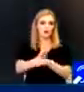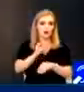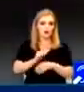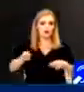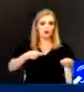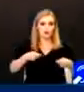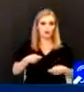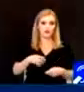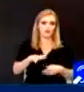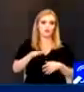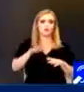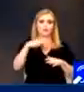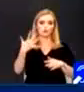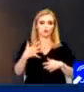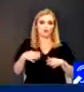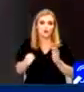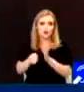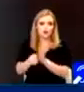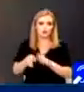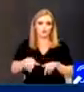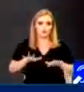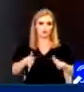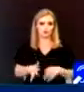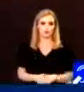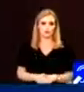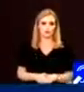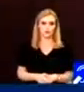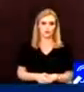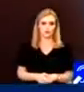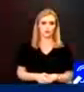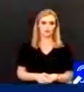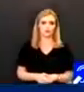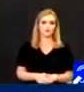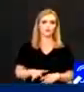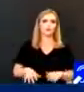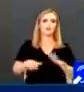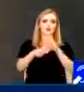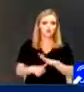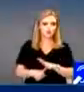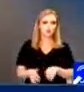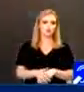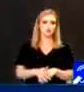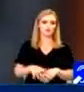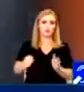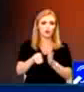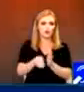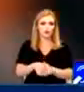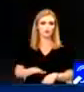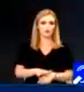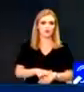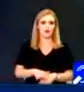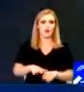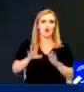dictatura în Republica Moldova. La justiția coruptă! La justiția coruptă!